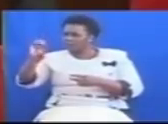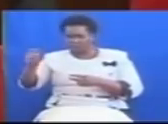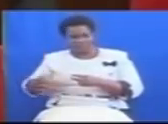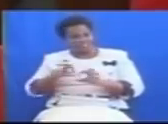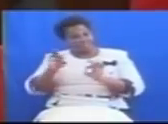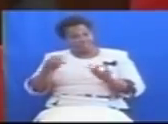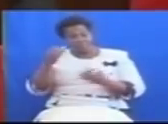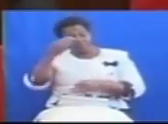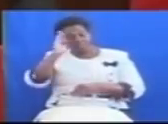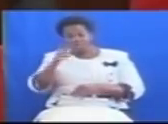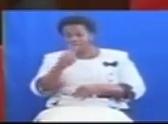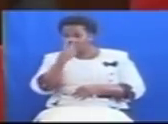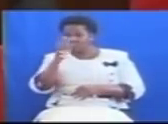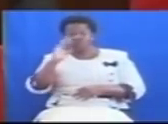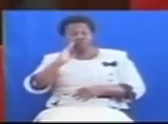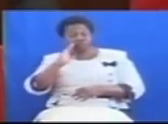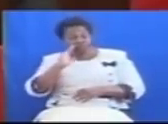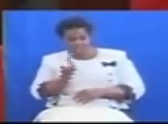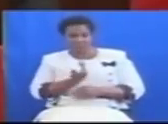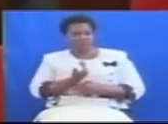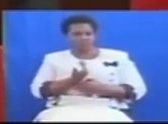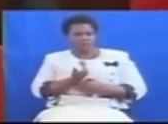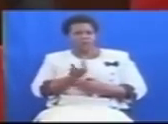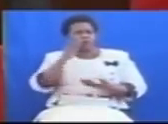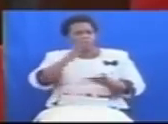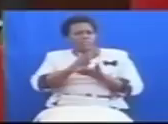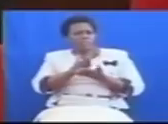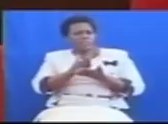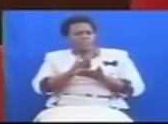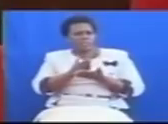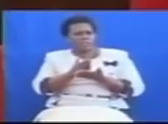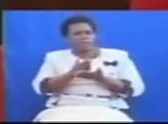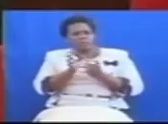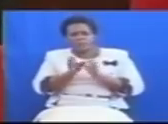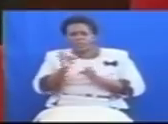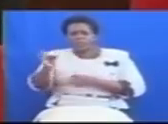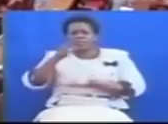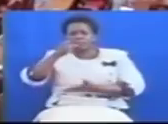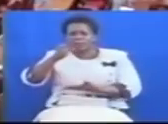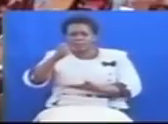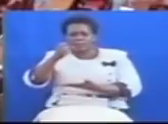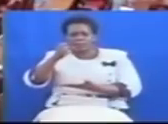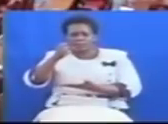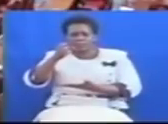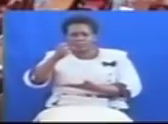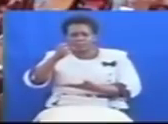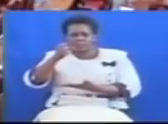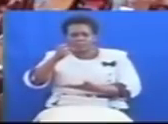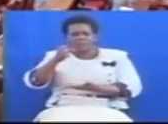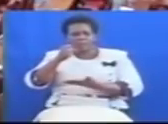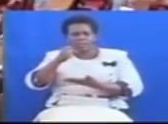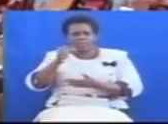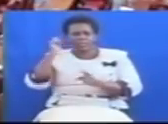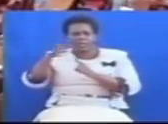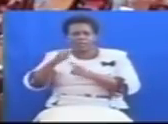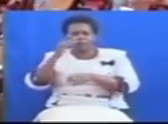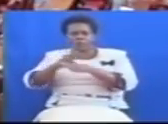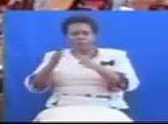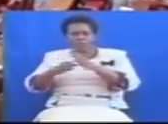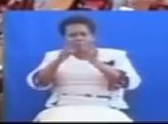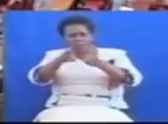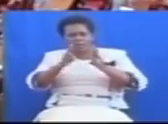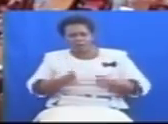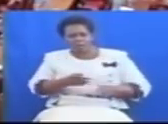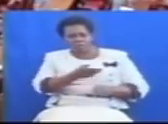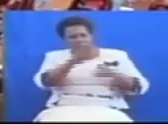kwa ajili ya madaraja kwenye barabara ambazo zinatengenezwa na TARURA? Mheshimiwa Naibu Waziri,